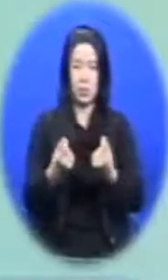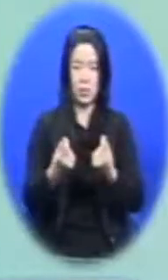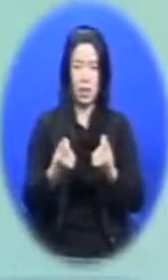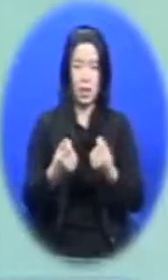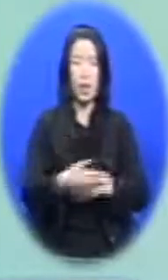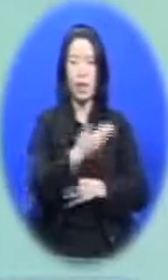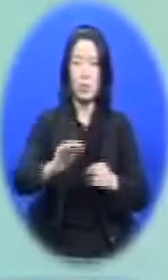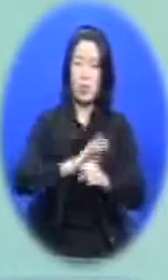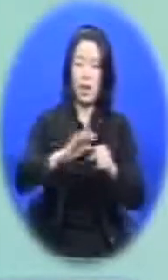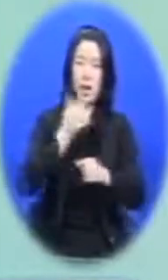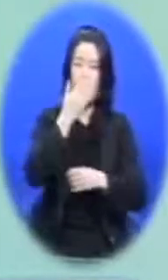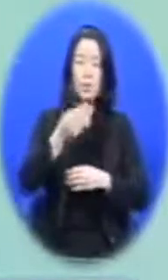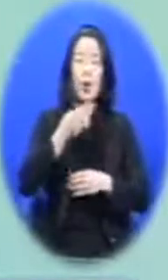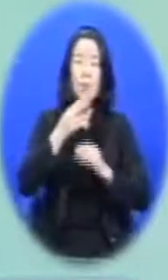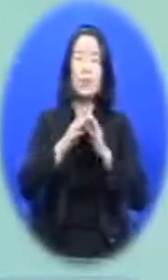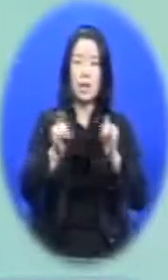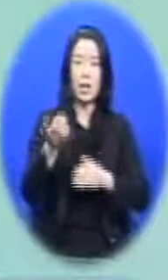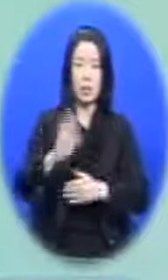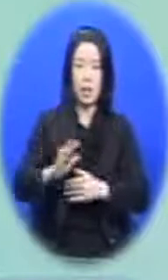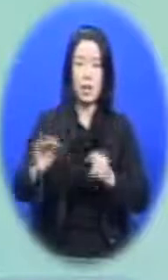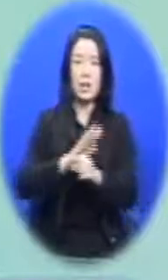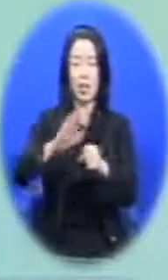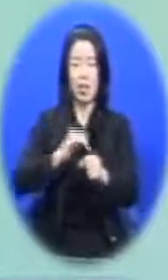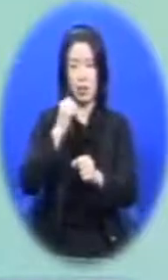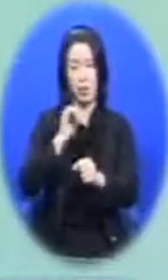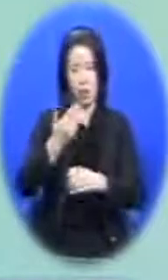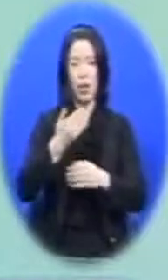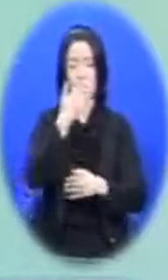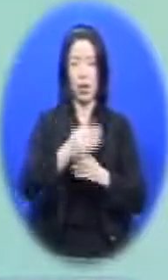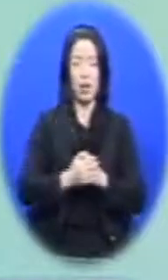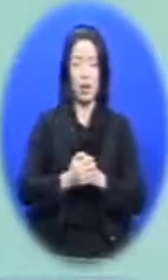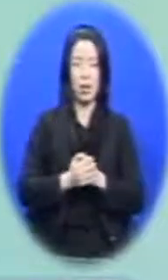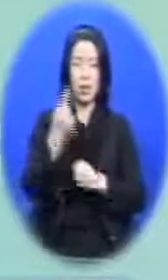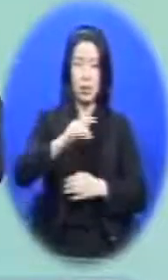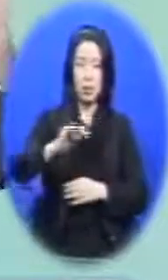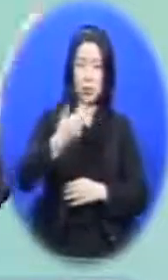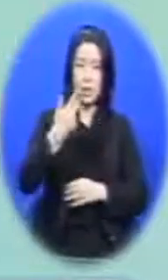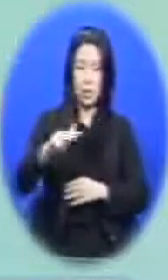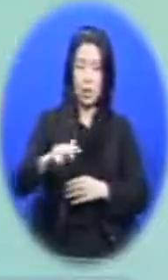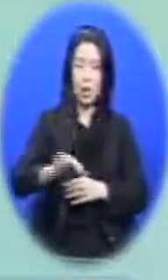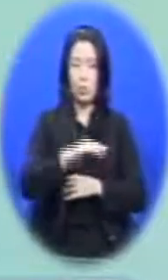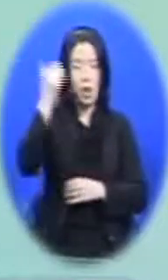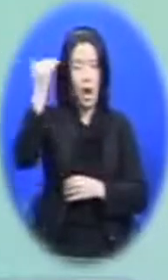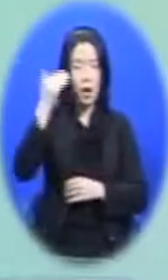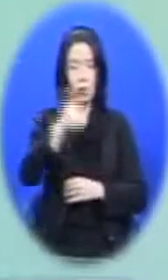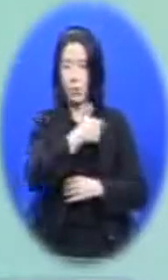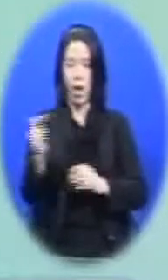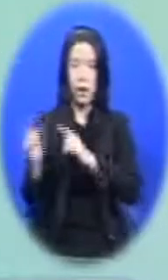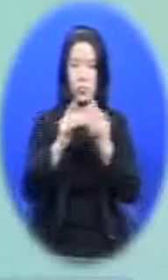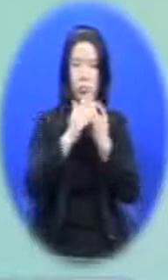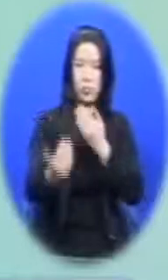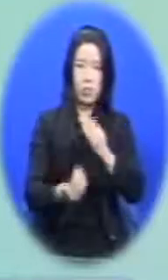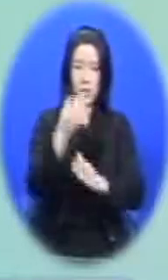없는 사람인데 사랑을 하게 되는 겁니다. 1907년에 우리 한국에 대부흥이 일어났을 때